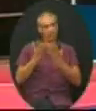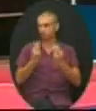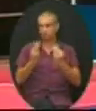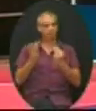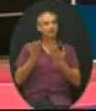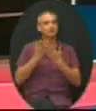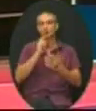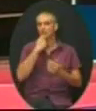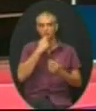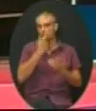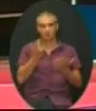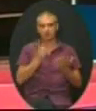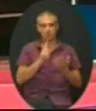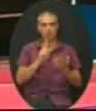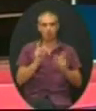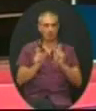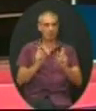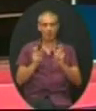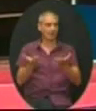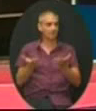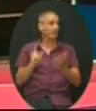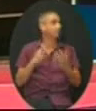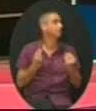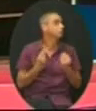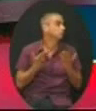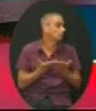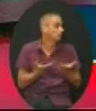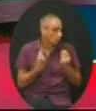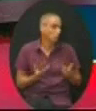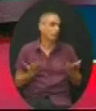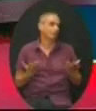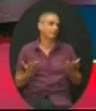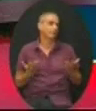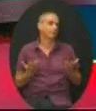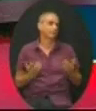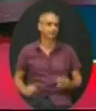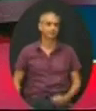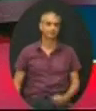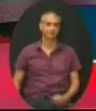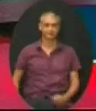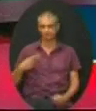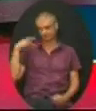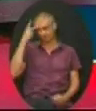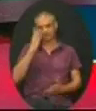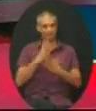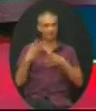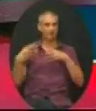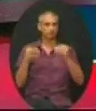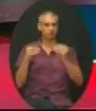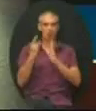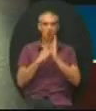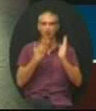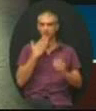זה יעזור למודיעין, לא להרגנה... אם למישהו זה יעזור, זה כבר טוב. הפיזית המיידית, אני קורא לזה. טוב, אני מבינה שהגעתם לפשרה בעניין